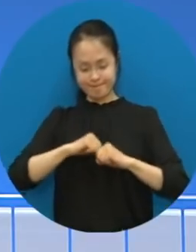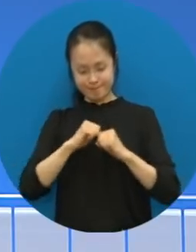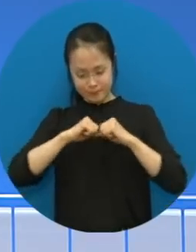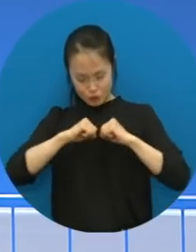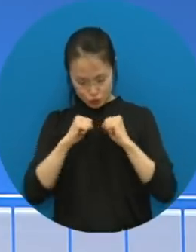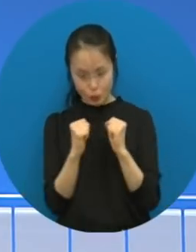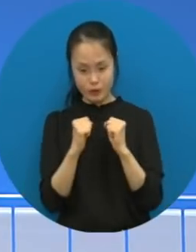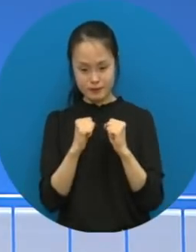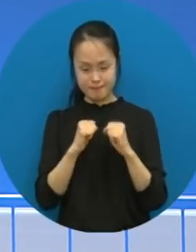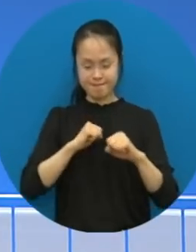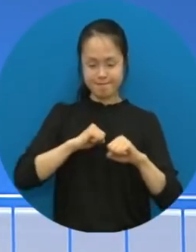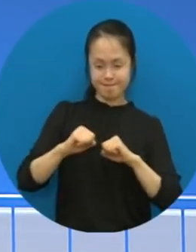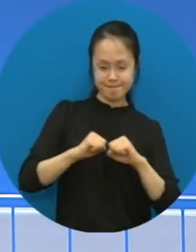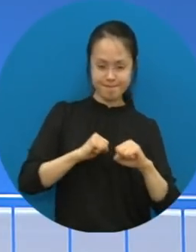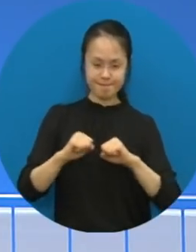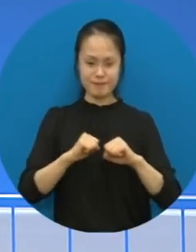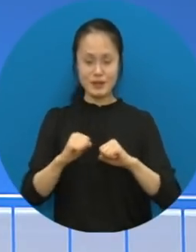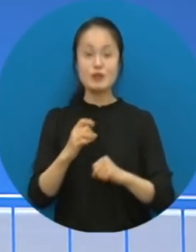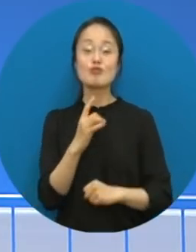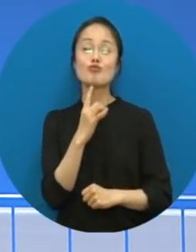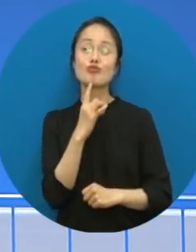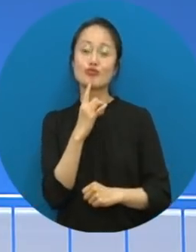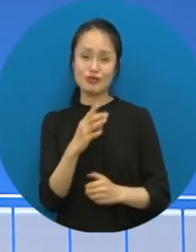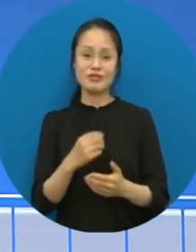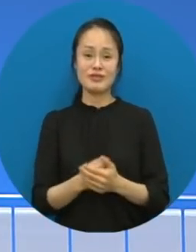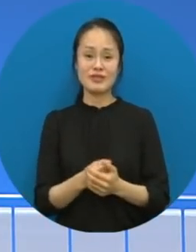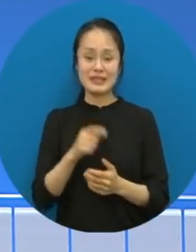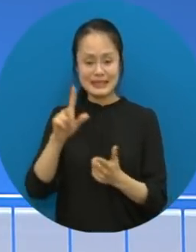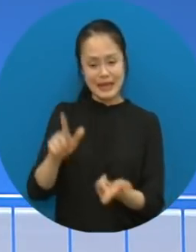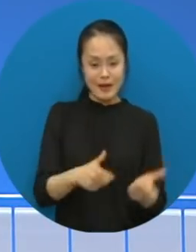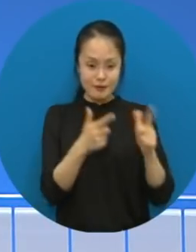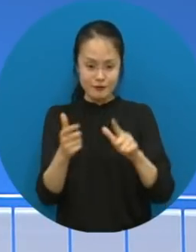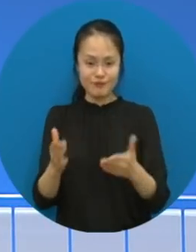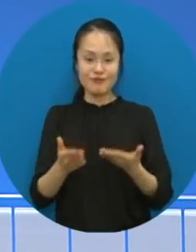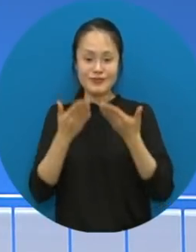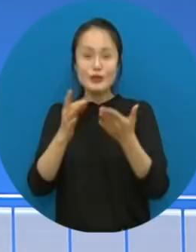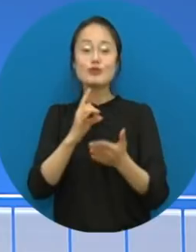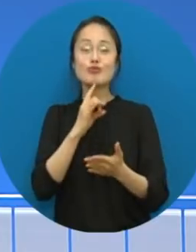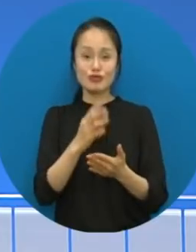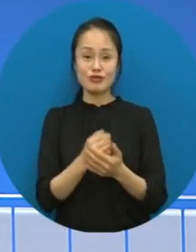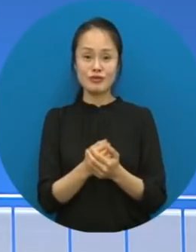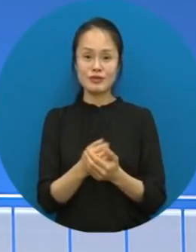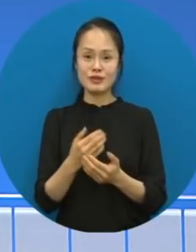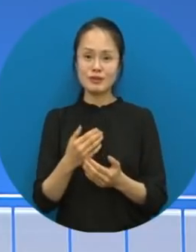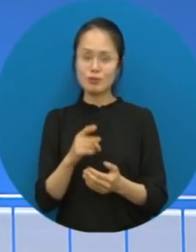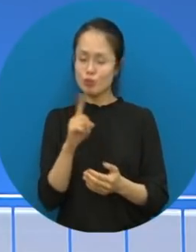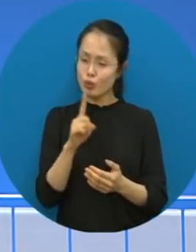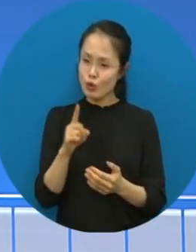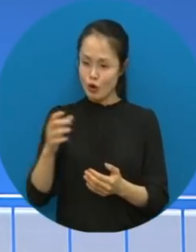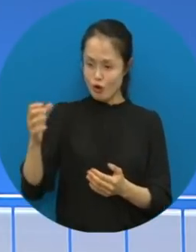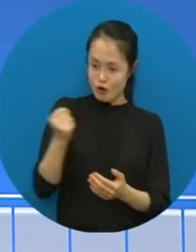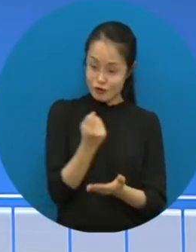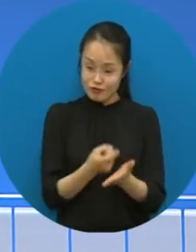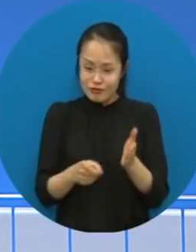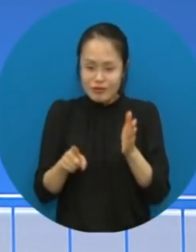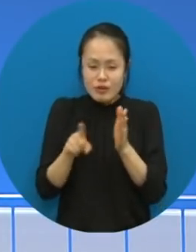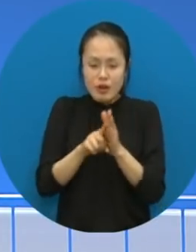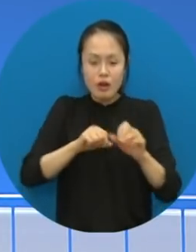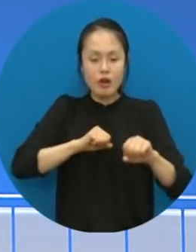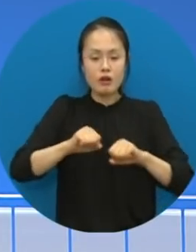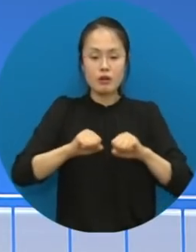그날이 마지막인 것처럼 전부를 드렸을 뿐 무엇을 얻으려고 한 것이 아니라